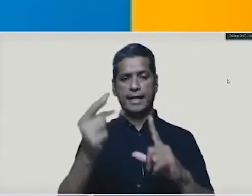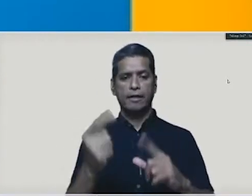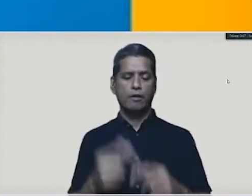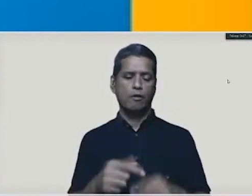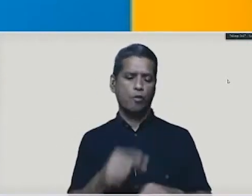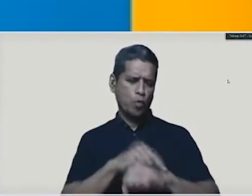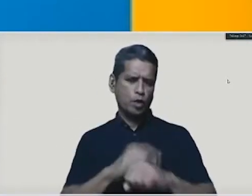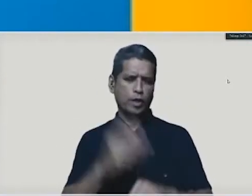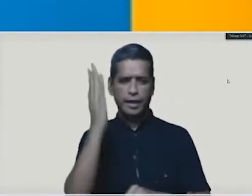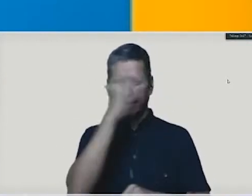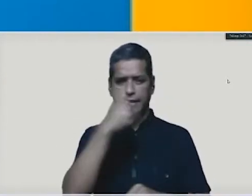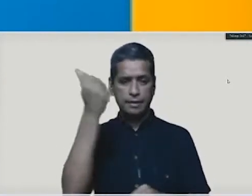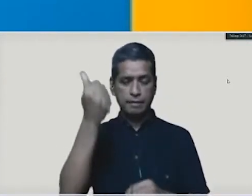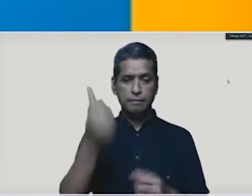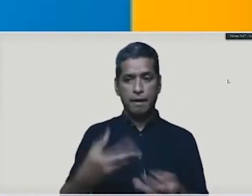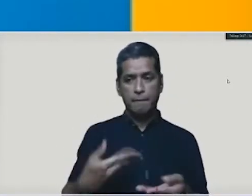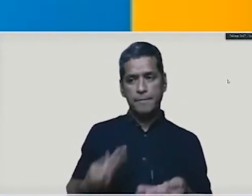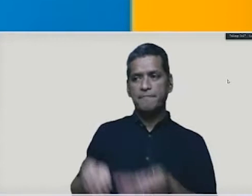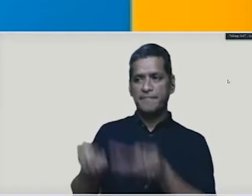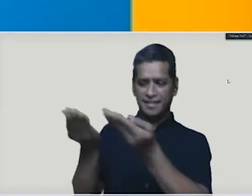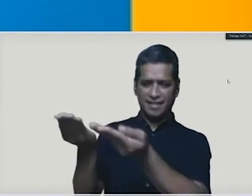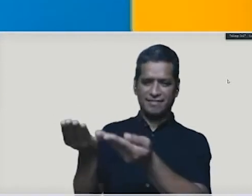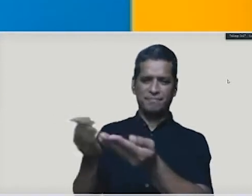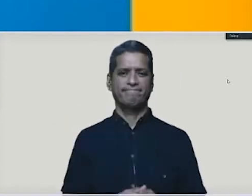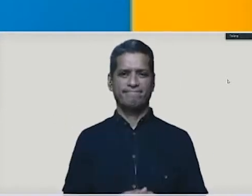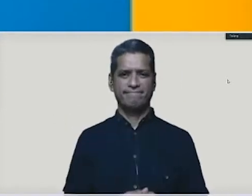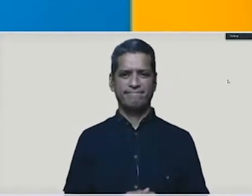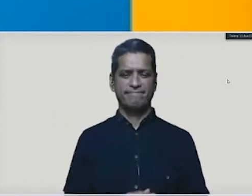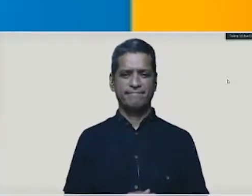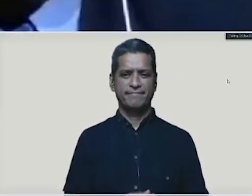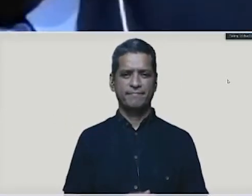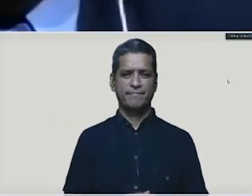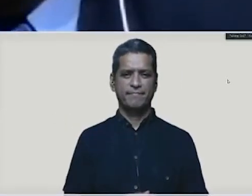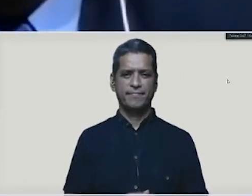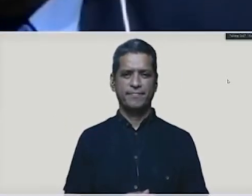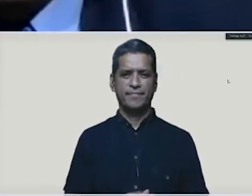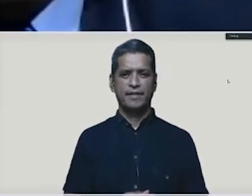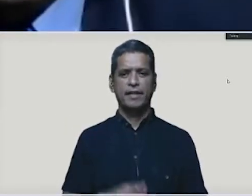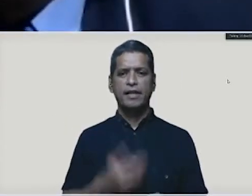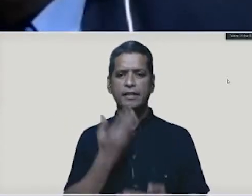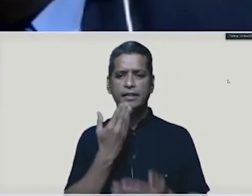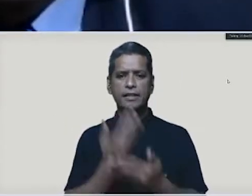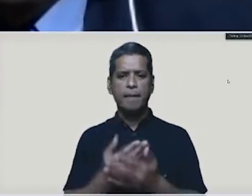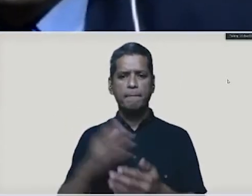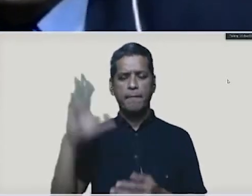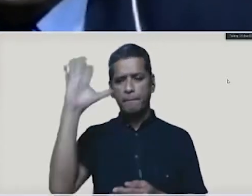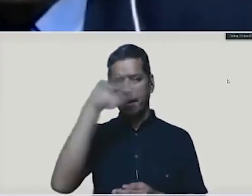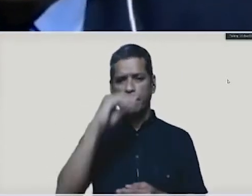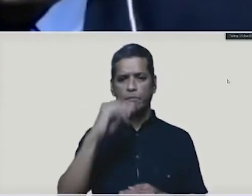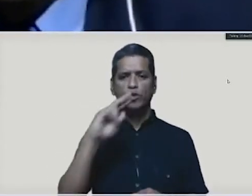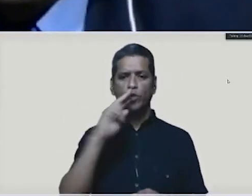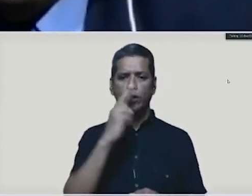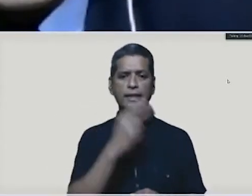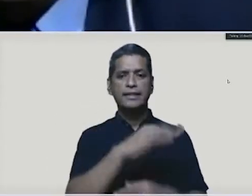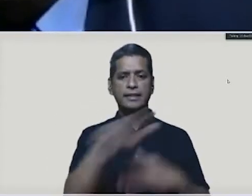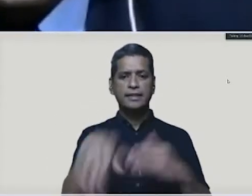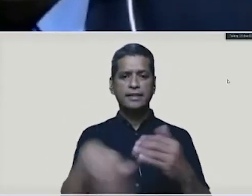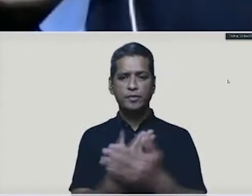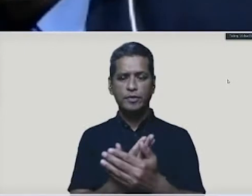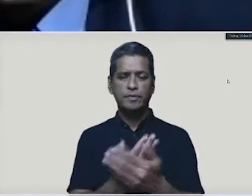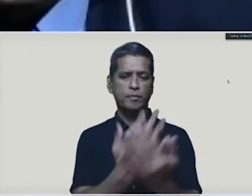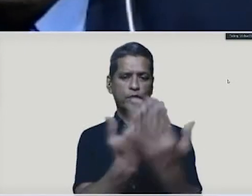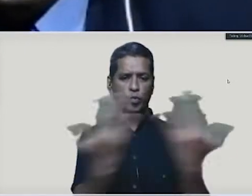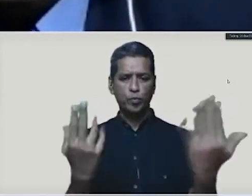kami berikan kepada hamba tuhan kami persilahkan baik selamat malam sobat tentang umat-umat Tuhan